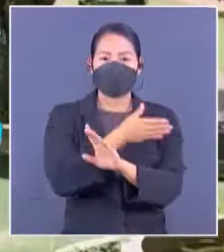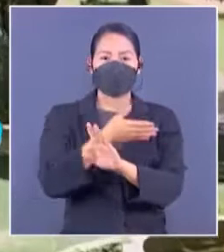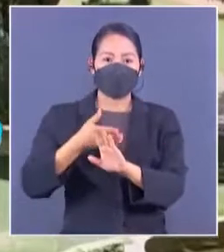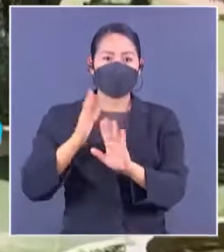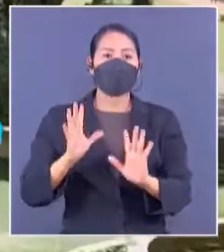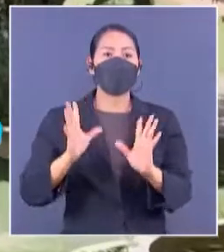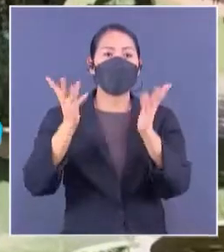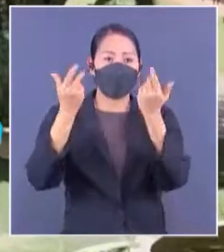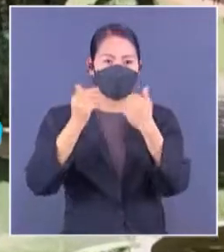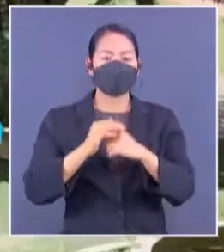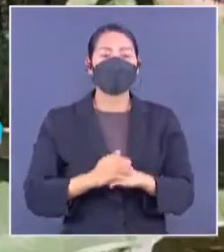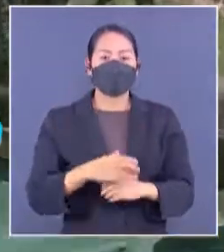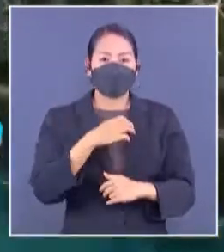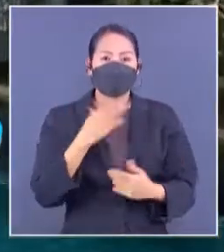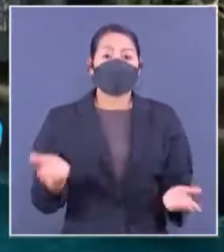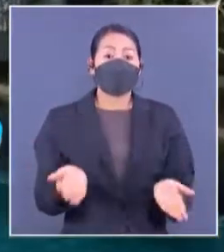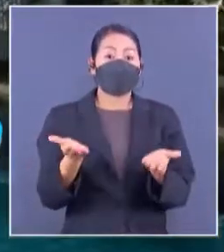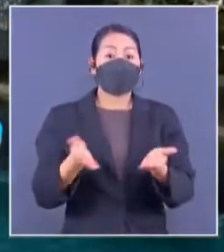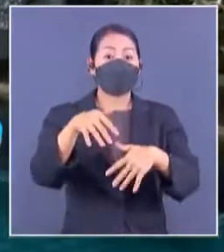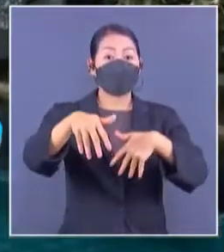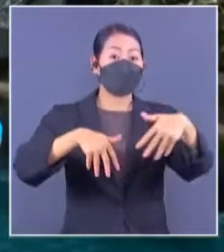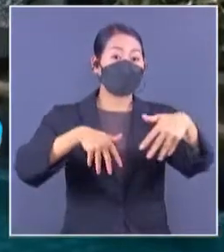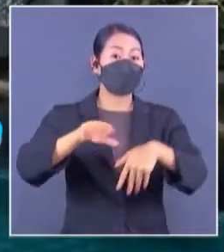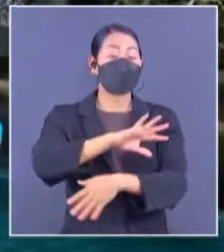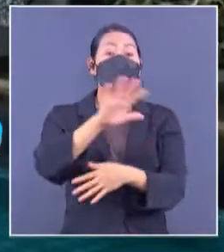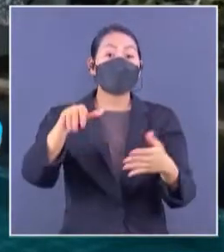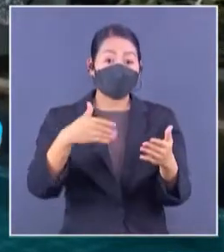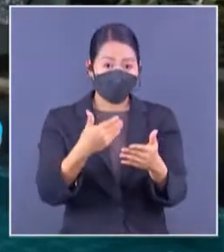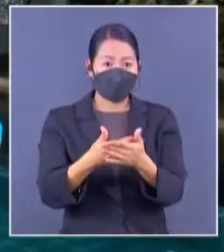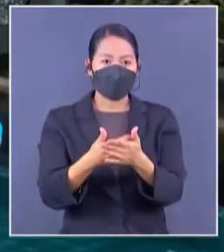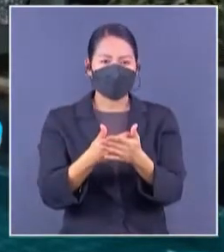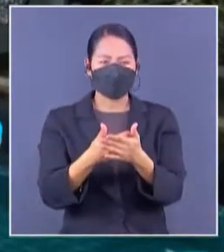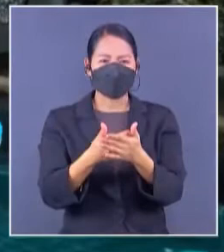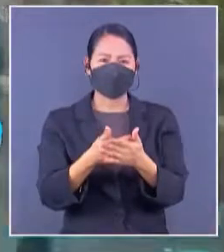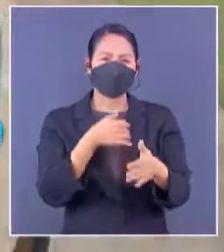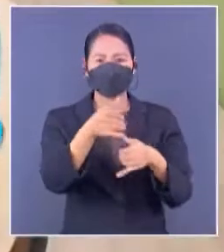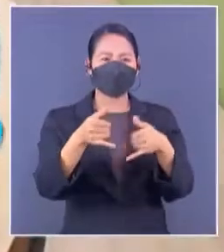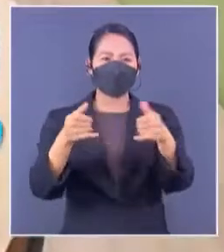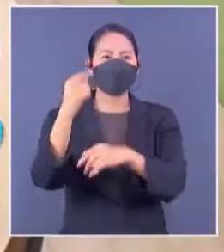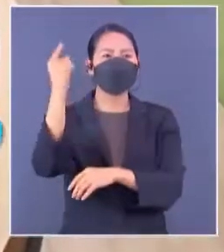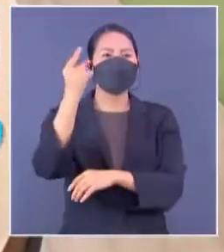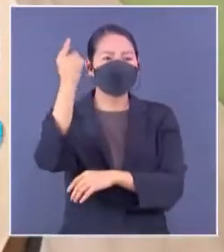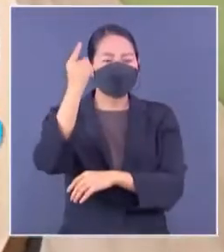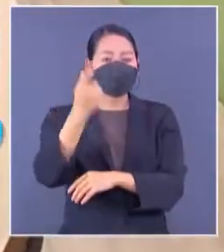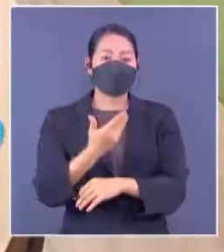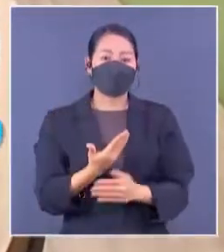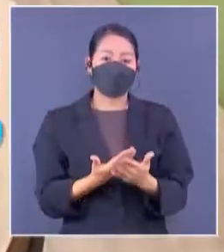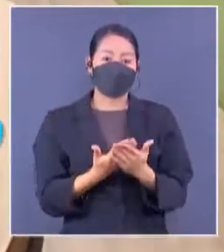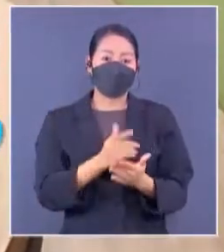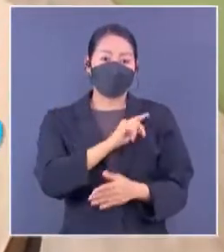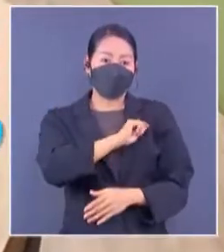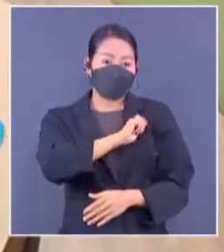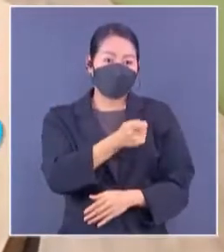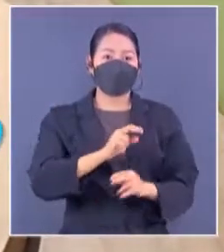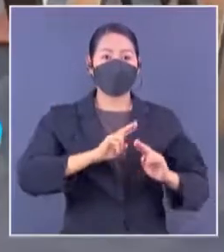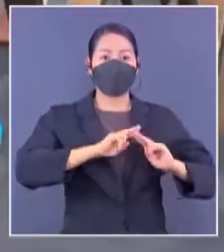ที่ยวให้ประชาชนเกิดการใช้จ่ายได้ไปพักผ่อนหย่อนใจได้ใช้จ่ายในพื้นที่ต่างๆแต่ว่าใช้เงินตัวเองน้อยลงภาครัฐเข้ามาสนับ